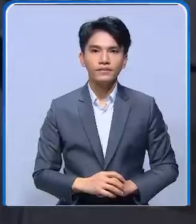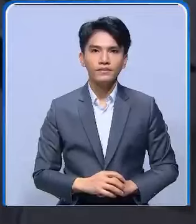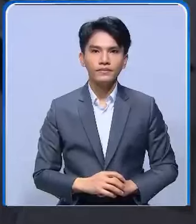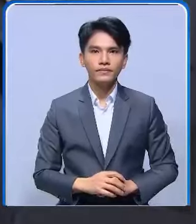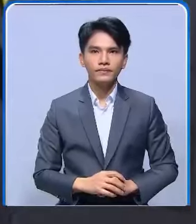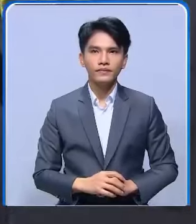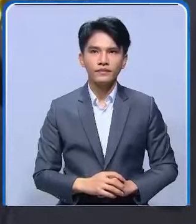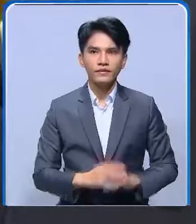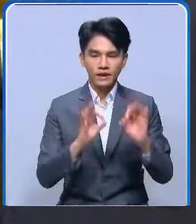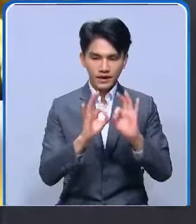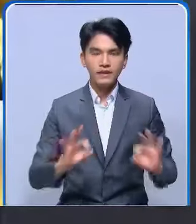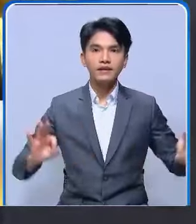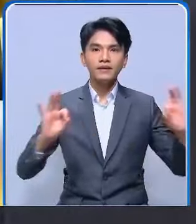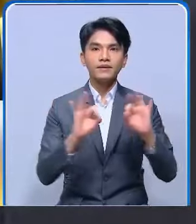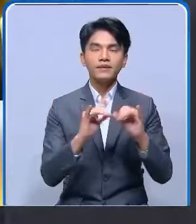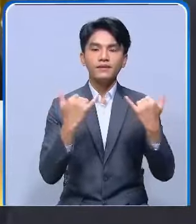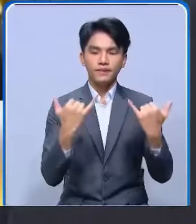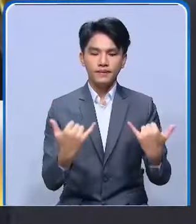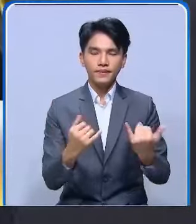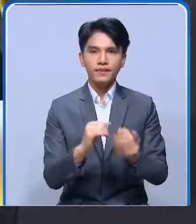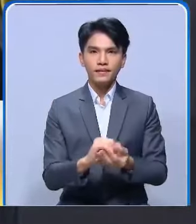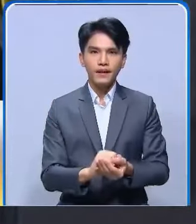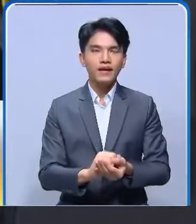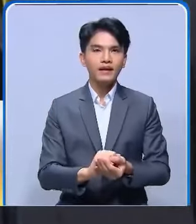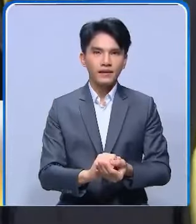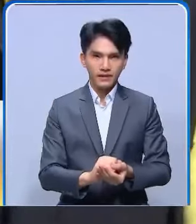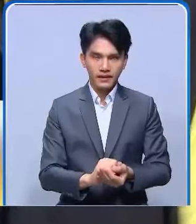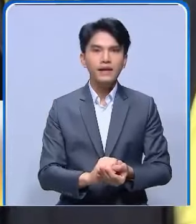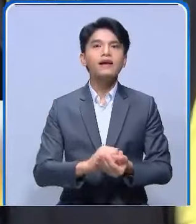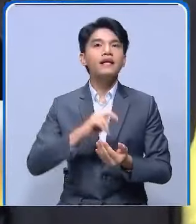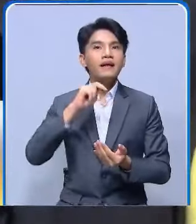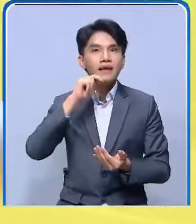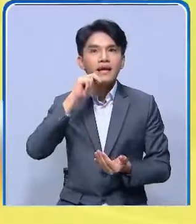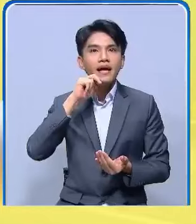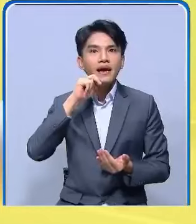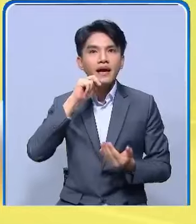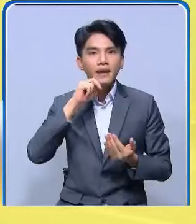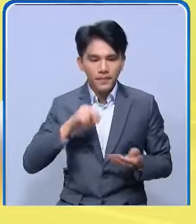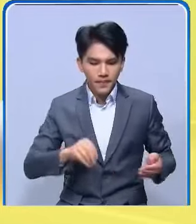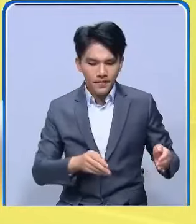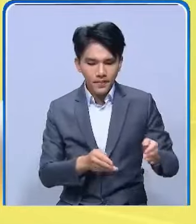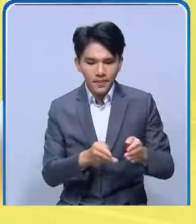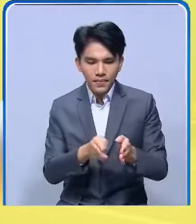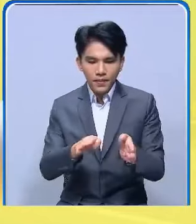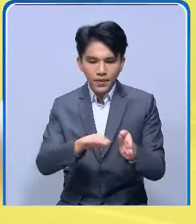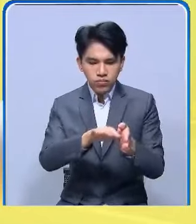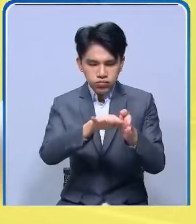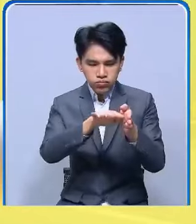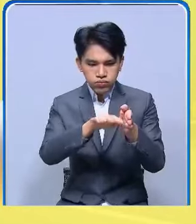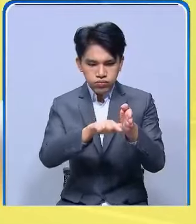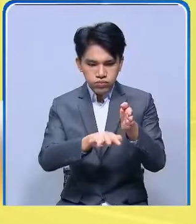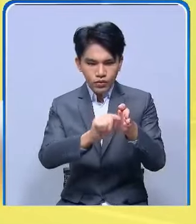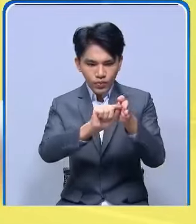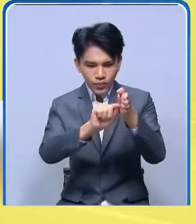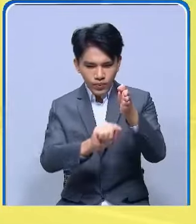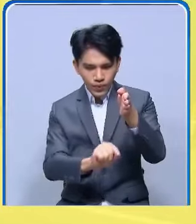สิ่งที่สำคัญขนาดนี้คือพื้นน้ำนะครับส่วนที่ลึกลงไปเนี่ยเดิมมันลึกถึงประมาณ5เมตร